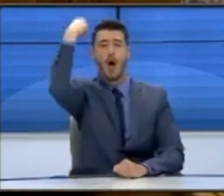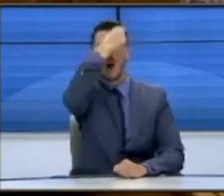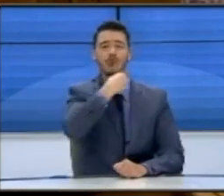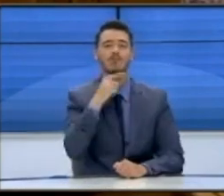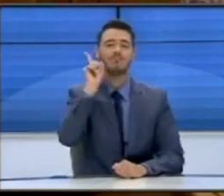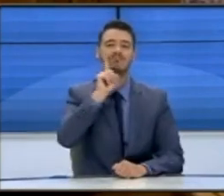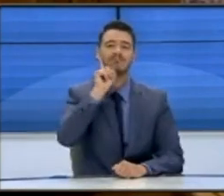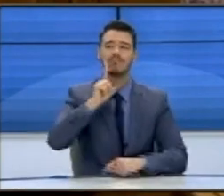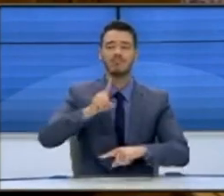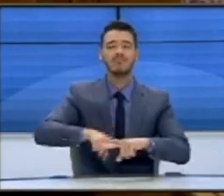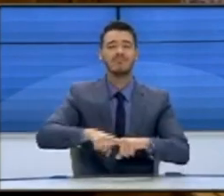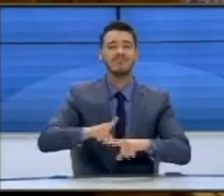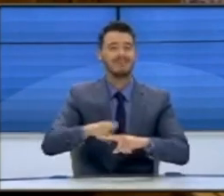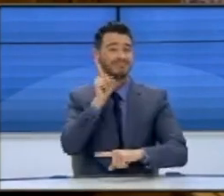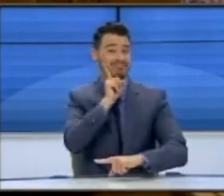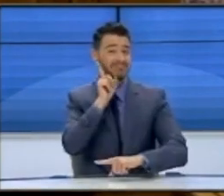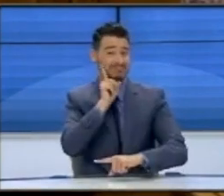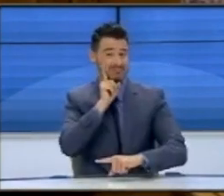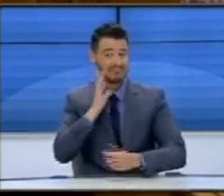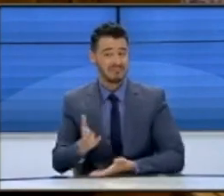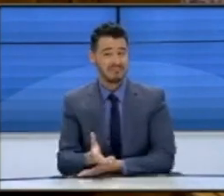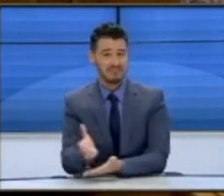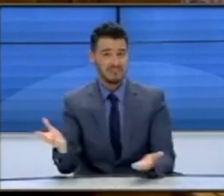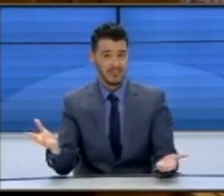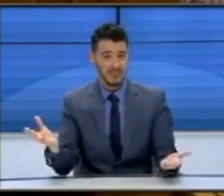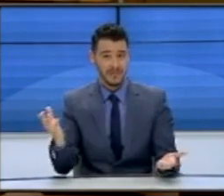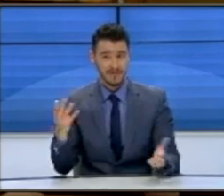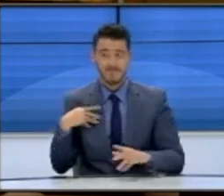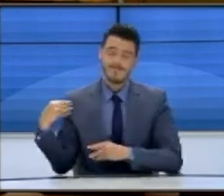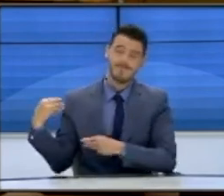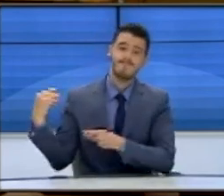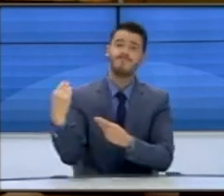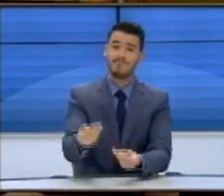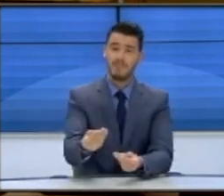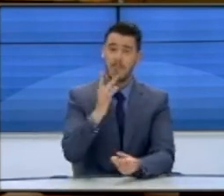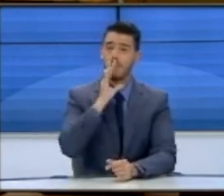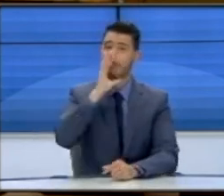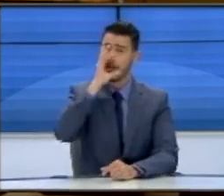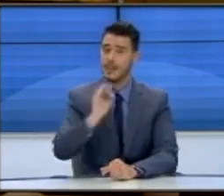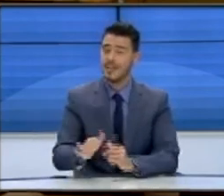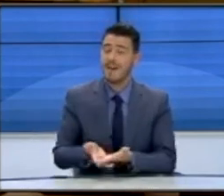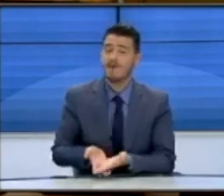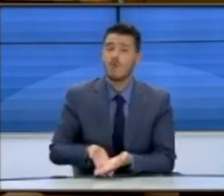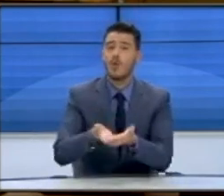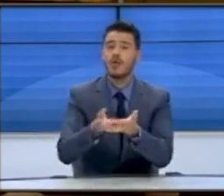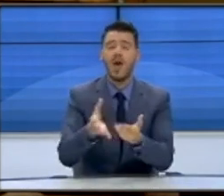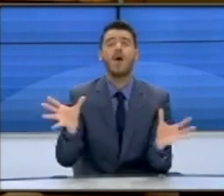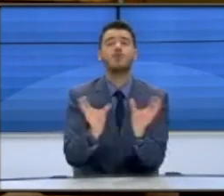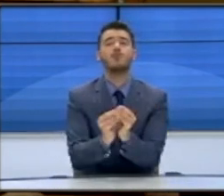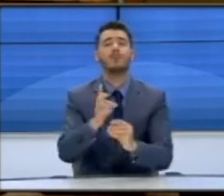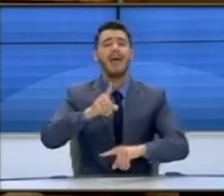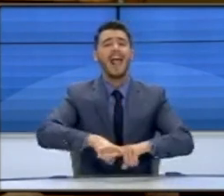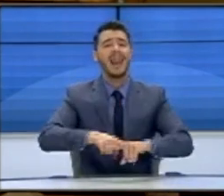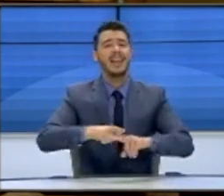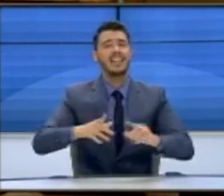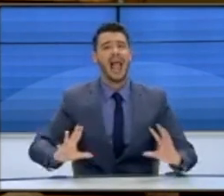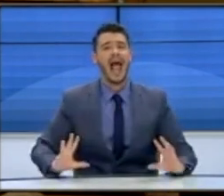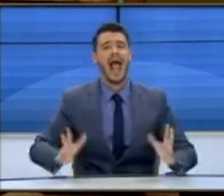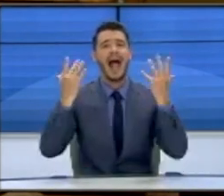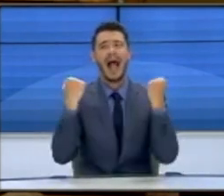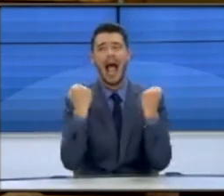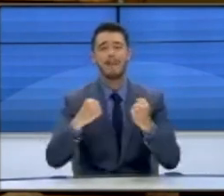οποίες έβαλαν τη δικιά τους ξεχωριστή σφραγίδα και στην Ελληνική Επανάσταση, αλλά και σε όλη αυτήν την όμορφη